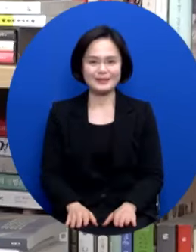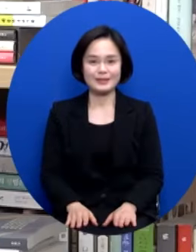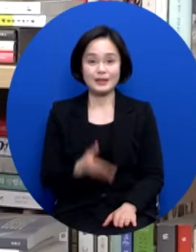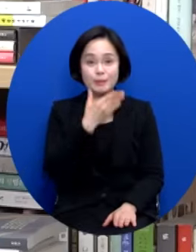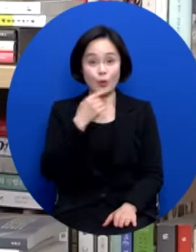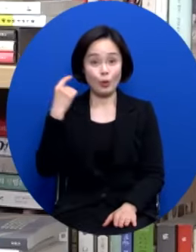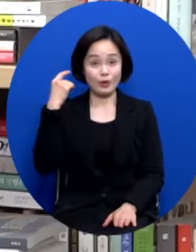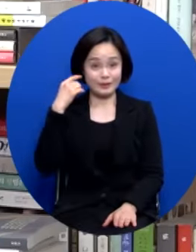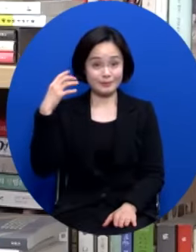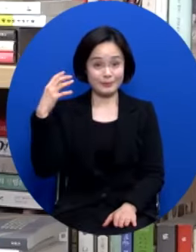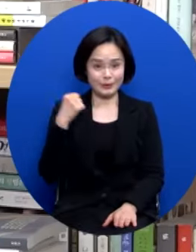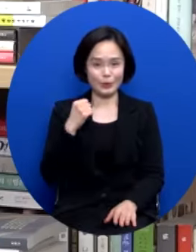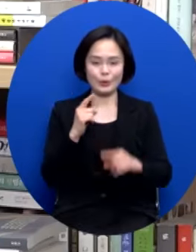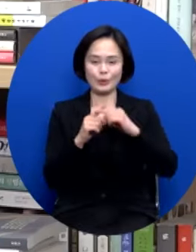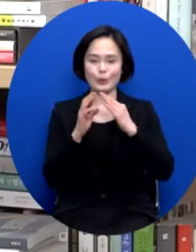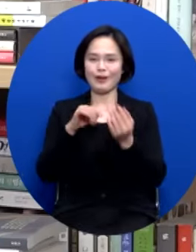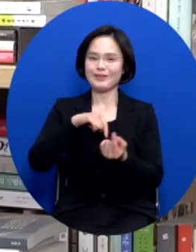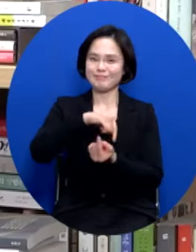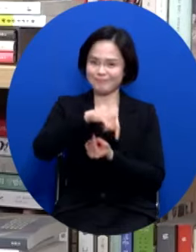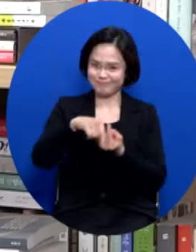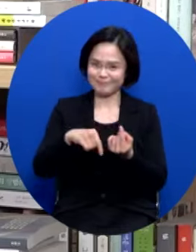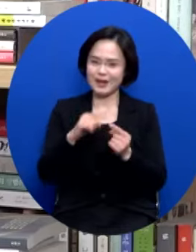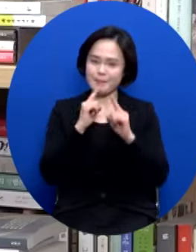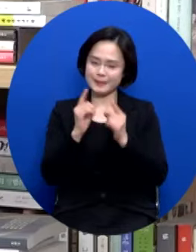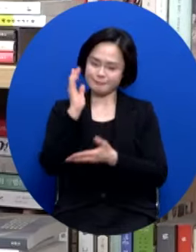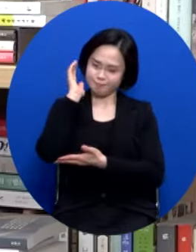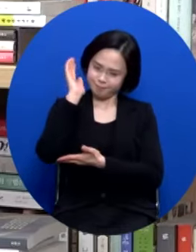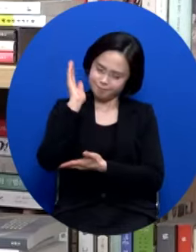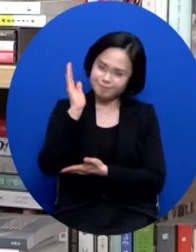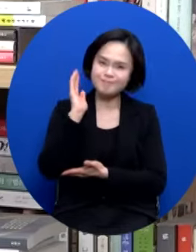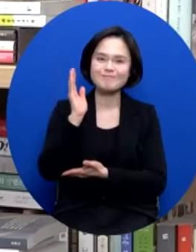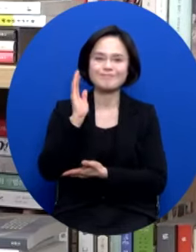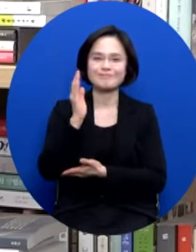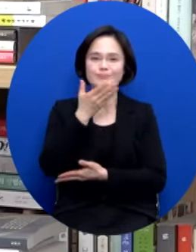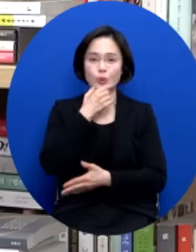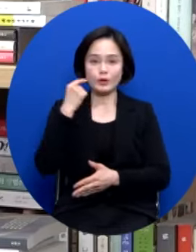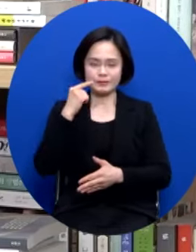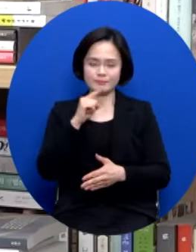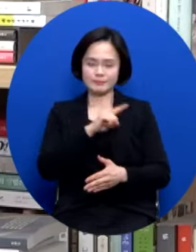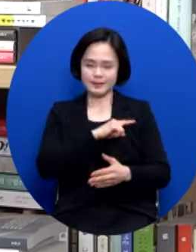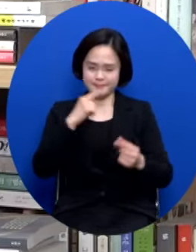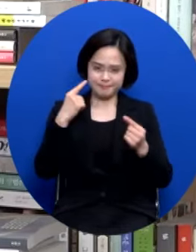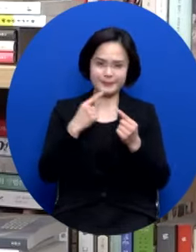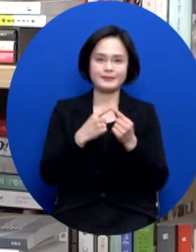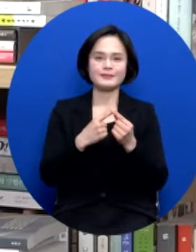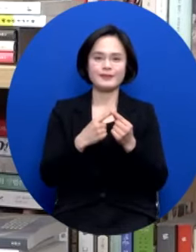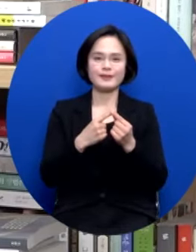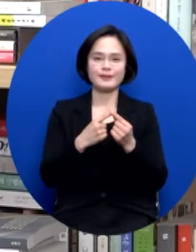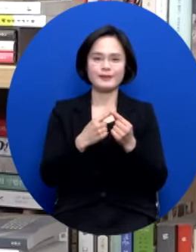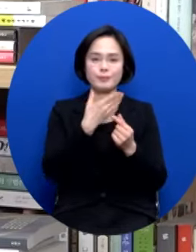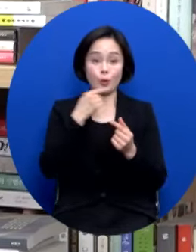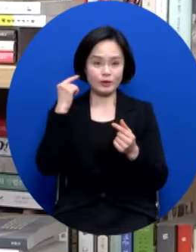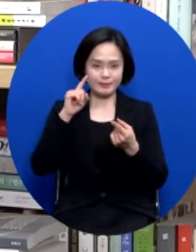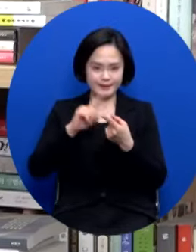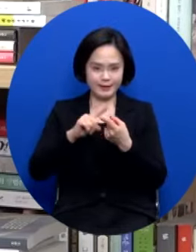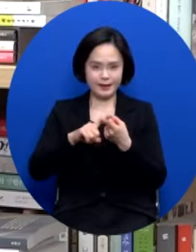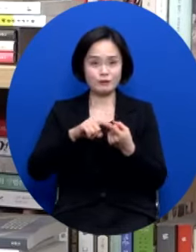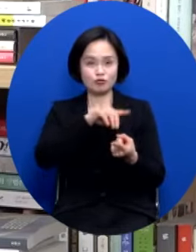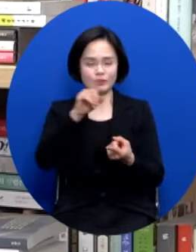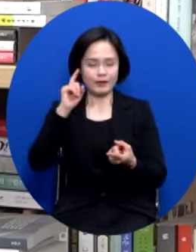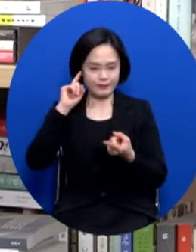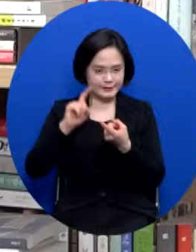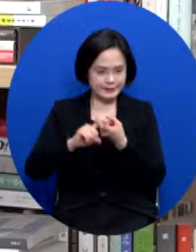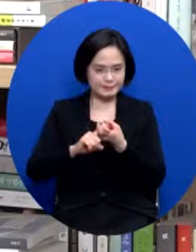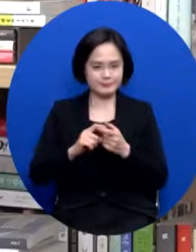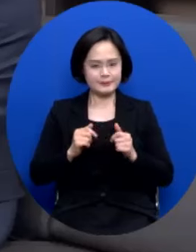강단 사역 그리고 복음을 최우선순위에 두고 그 복음의 관심을 계속해서 표현해내는 것 그것이라고 이렇게